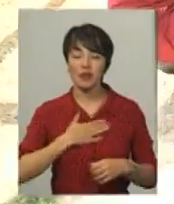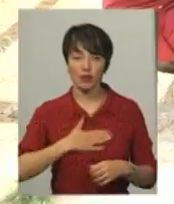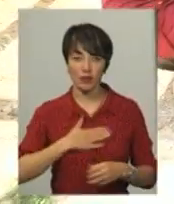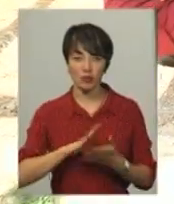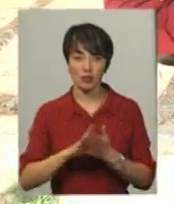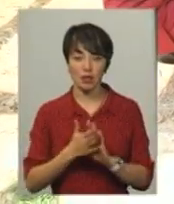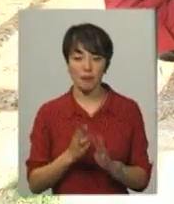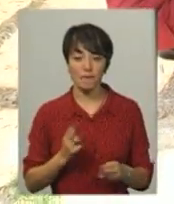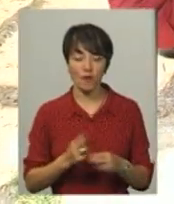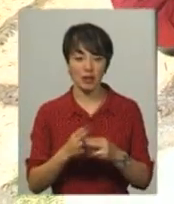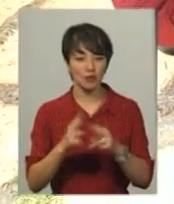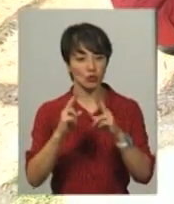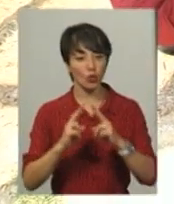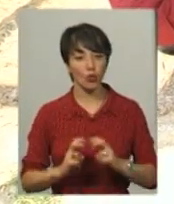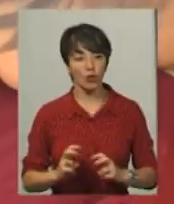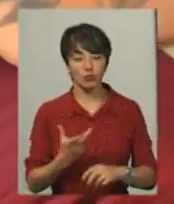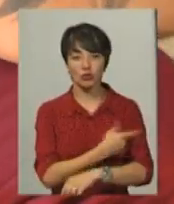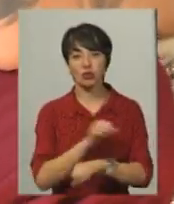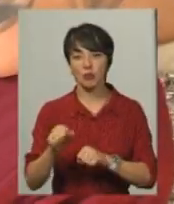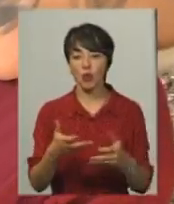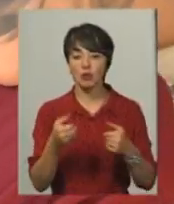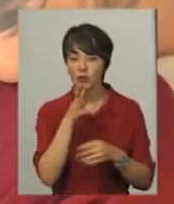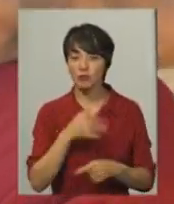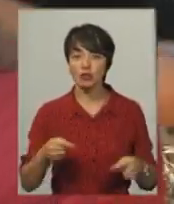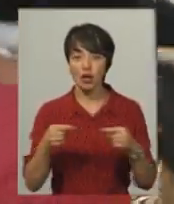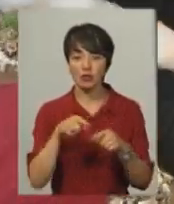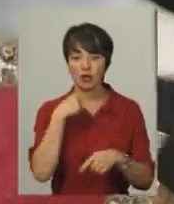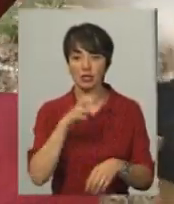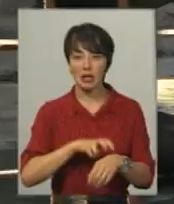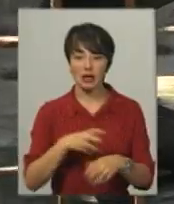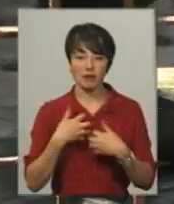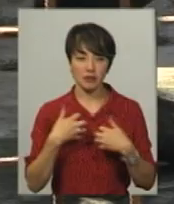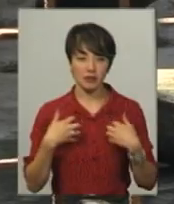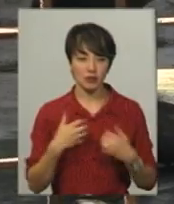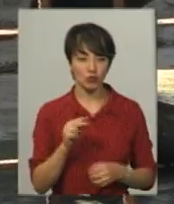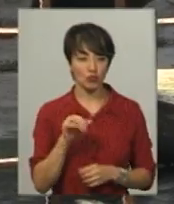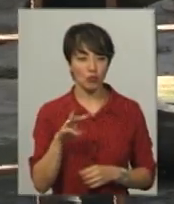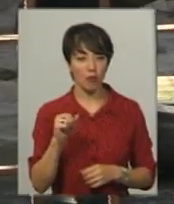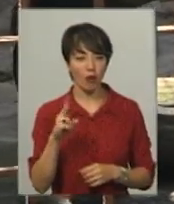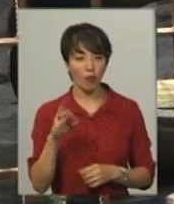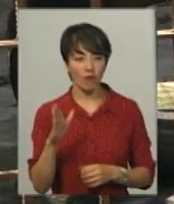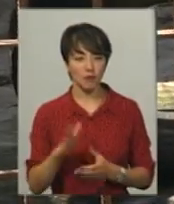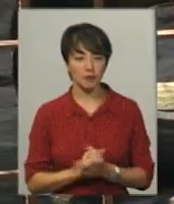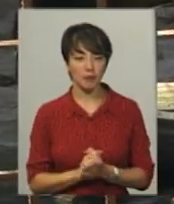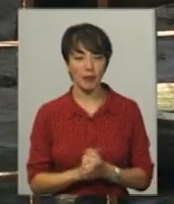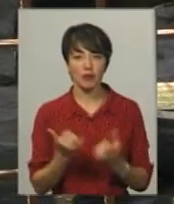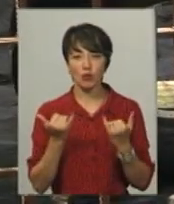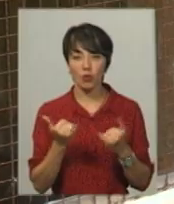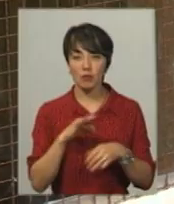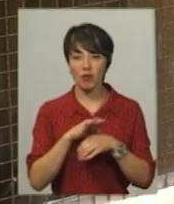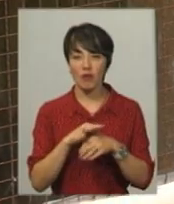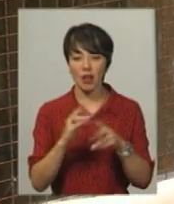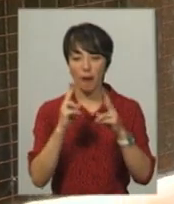стані. Профілактичний огляд та щеплення отримують вчасно, каже ветеринарний лікар Кирило Чумаков. Сьогодні ми провели